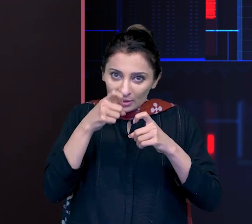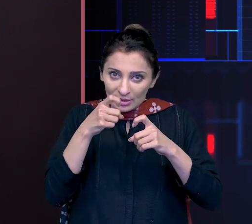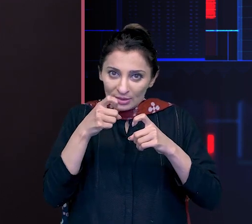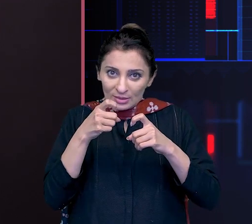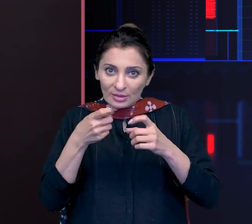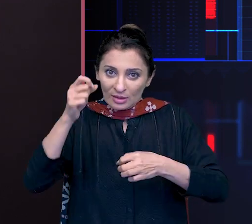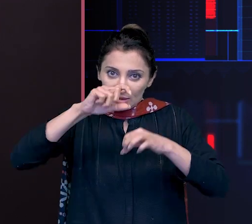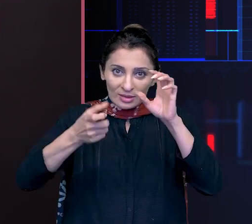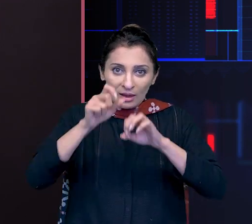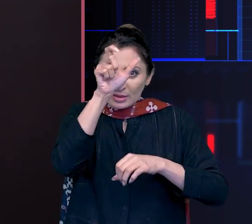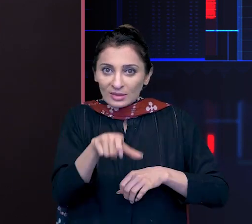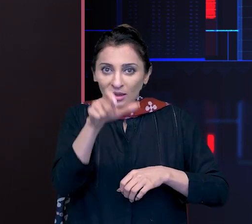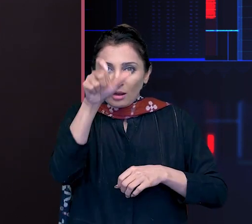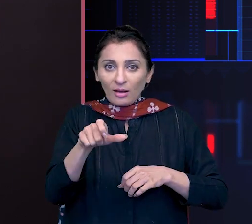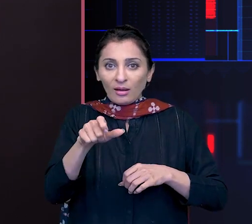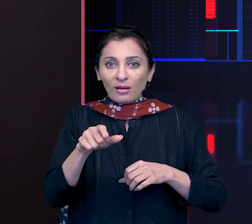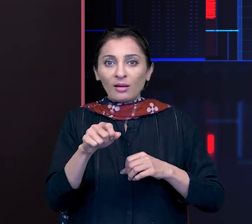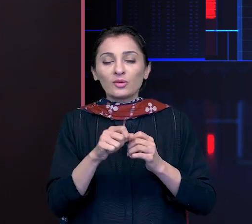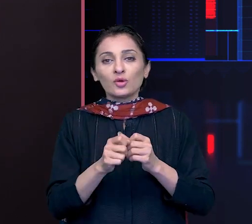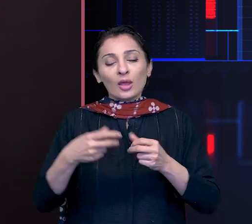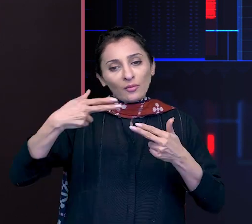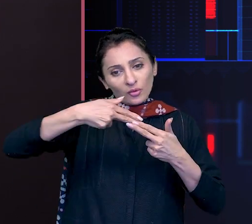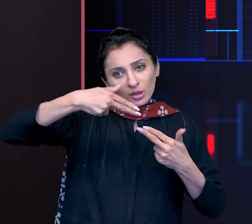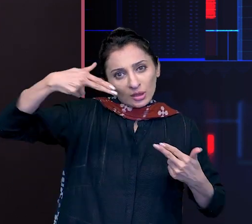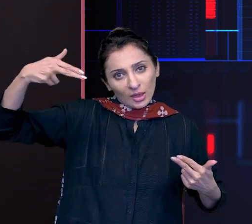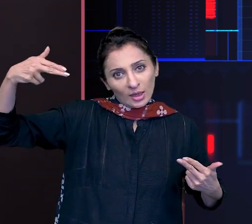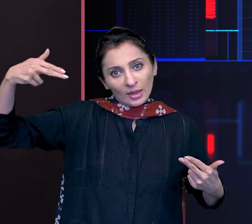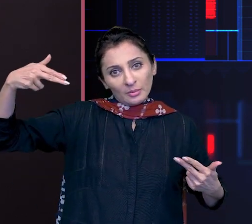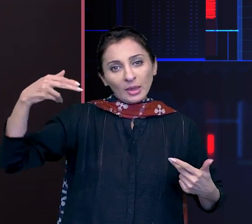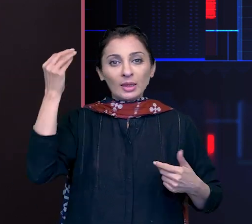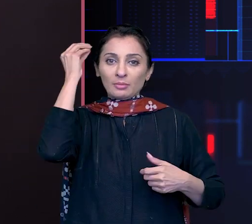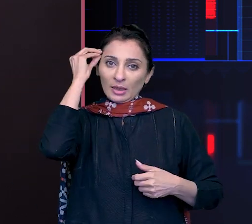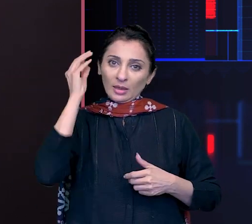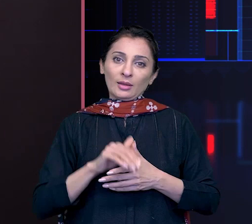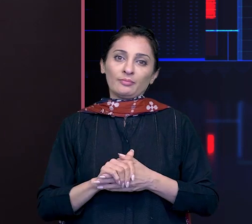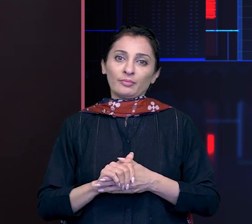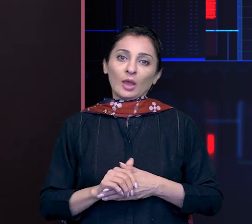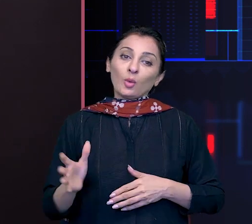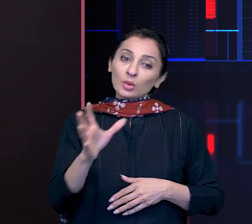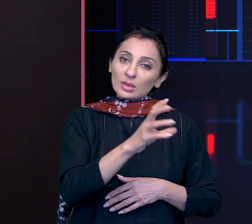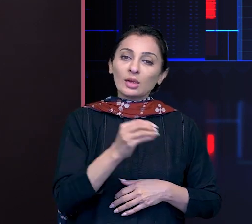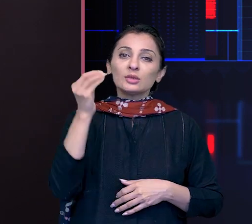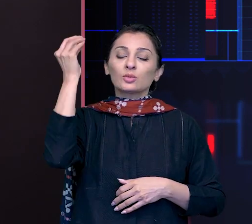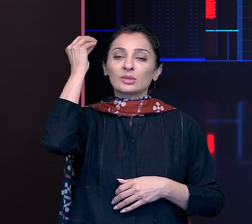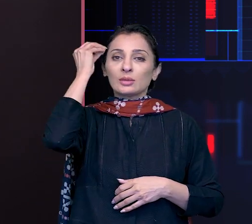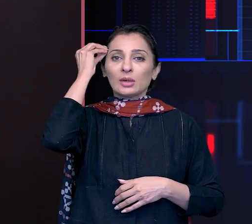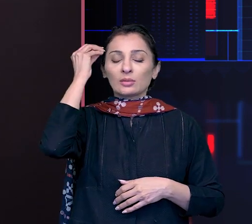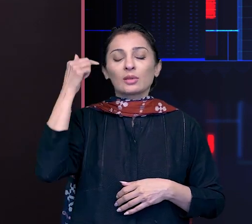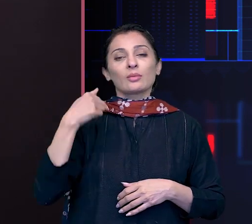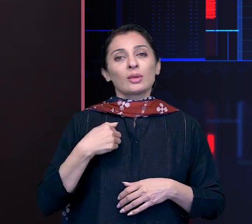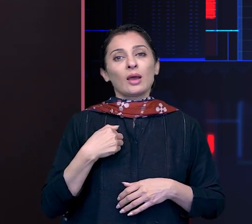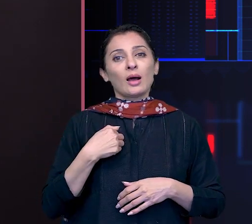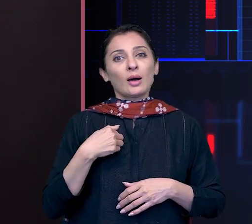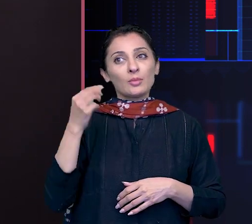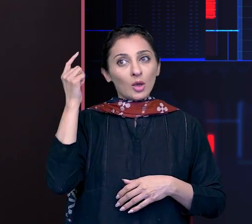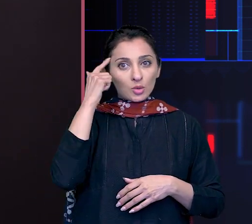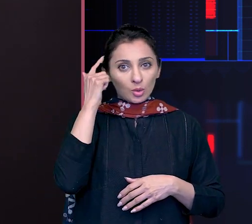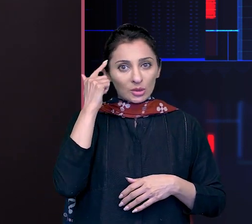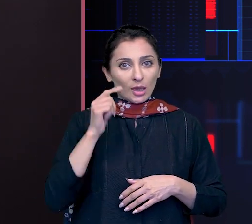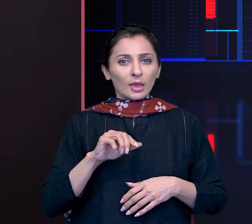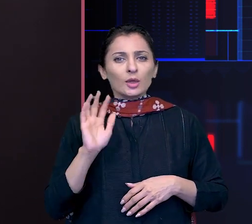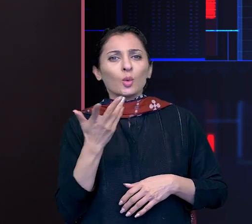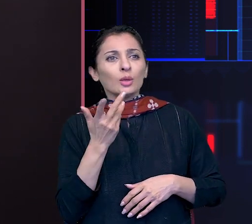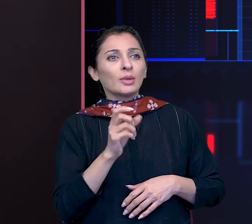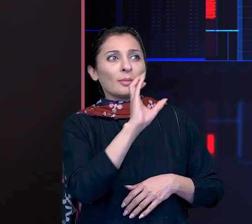हैं, उनको हम जहन में रखते हुए फिर हम देखते हैं कि अच्छा अगर हमें कोई ऐसा सियारा मिल जाता है जो ज़मीन से मिलता जुलता हुआ, तो क्या